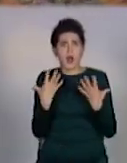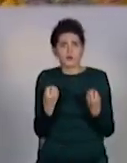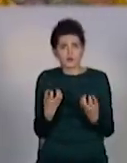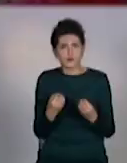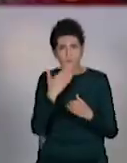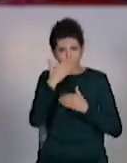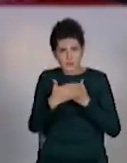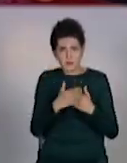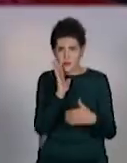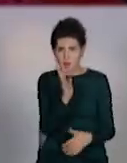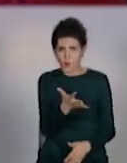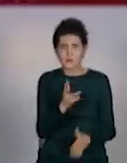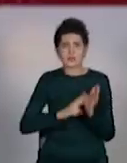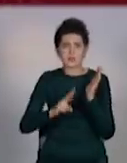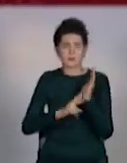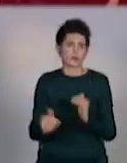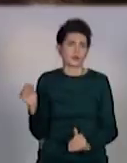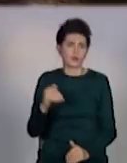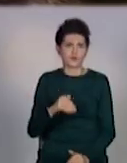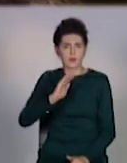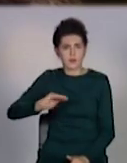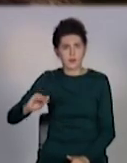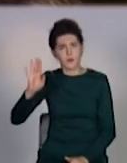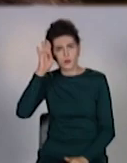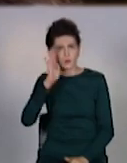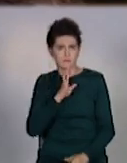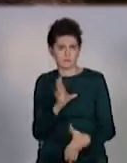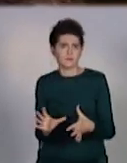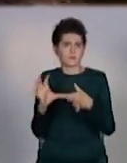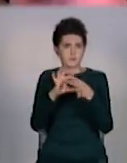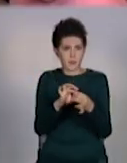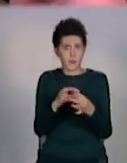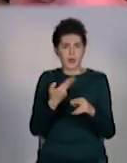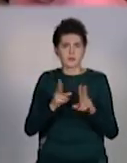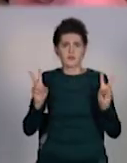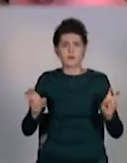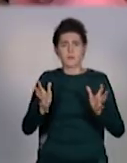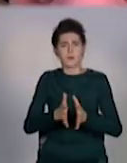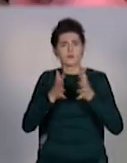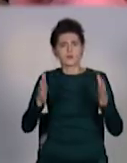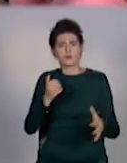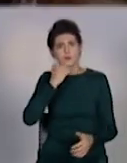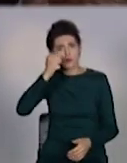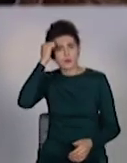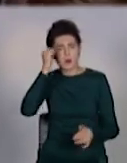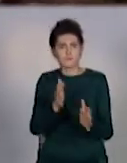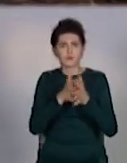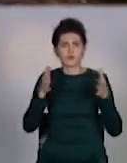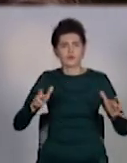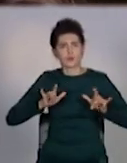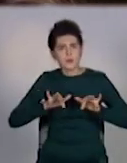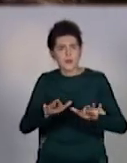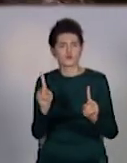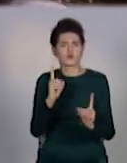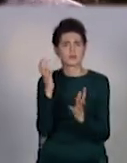понад 700 тисяч хлопців і дівчат. Це хороше діло, це велика допомога. Велике спасибо за заботу, за те,